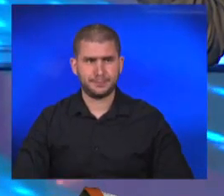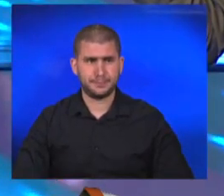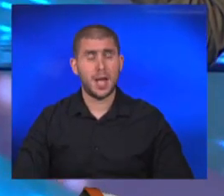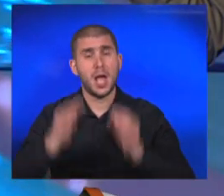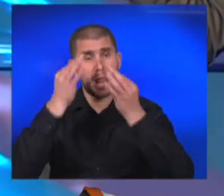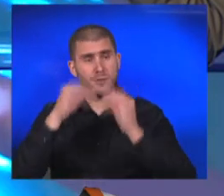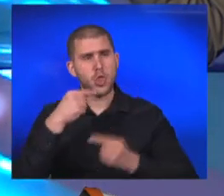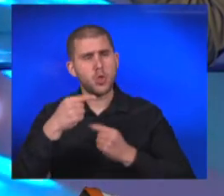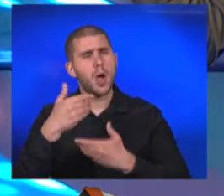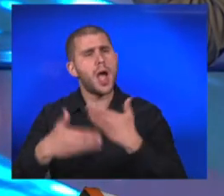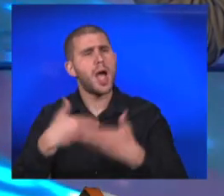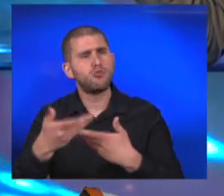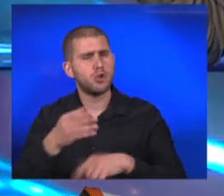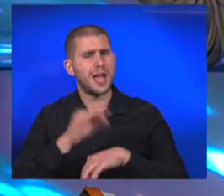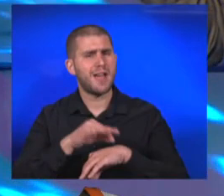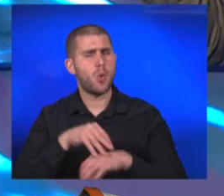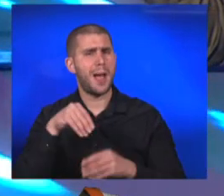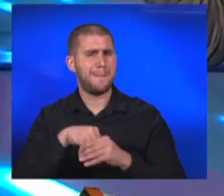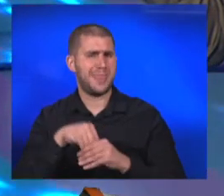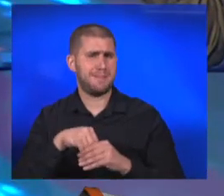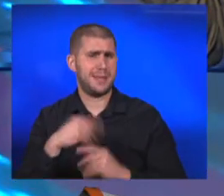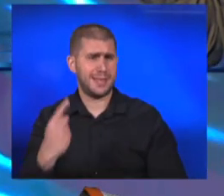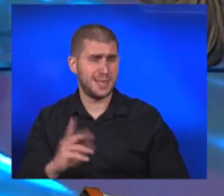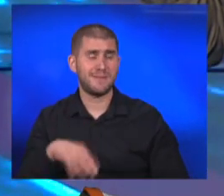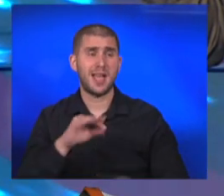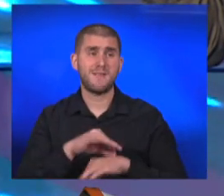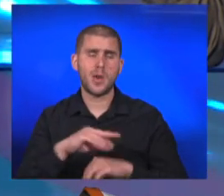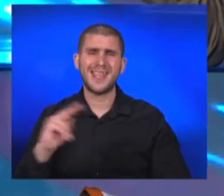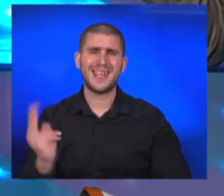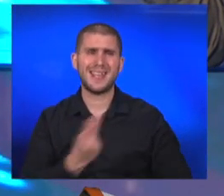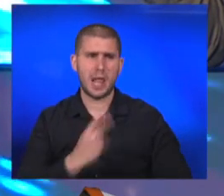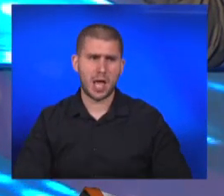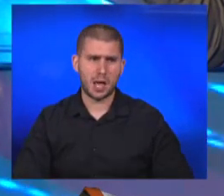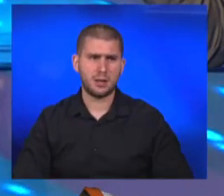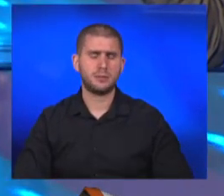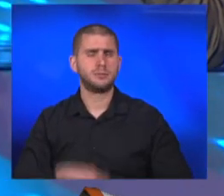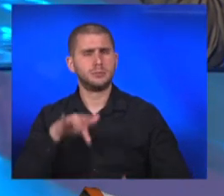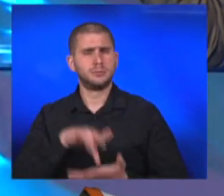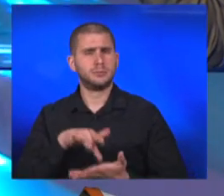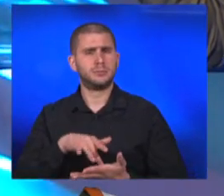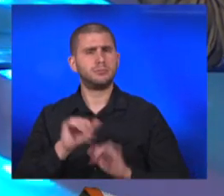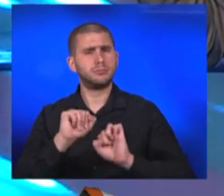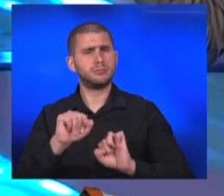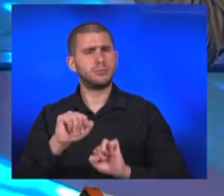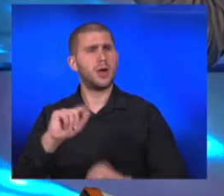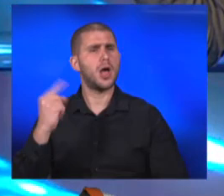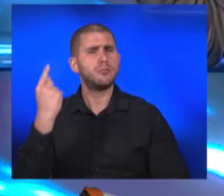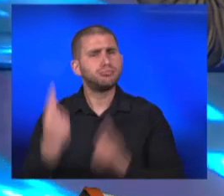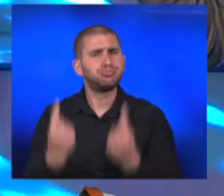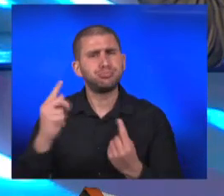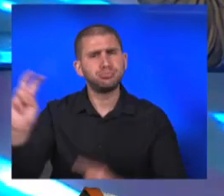לכבוד דור ההמשך של הרפואה הפנימית ורפואת הקהילה, המתייצב לדגל לכל